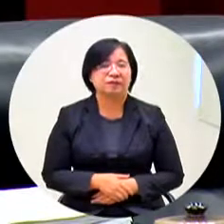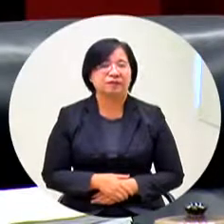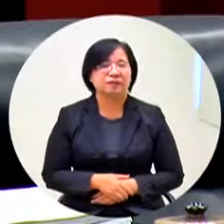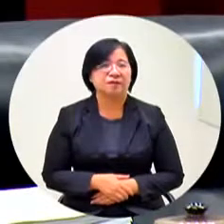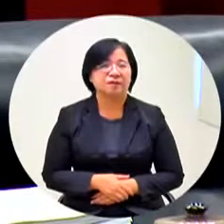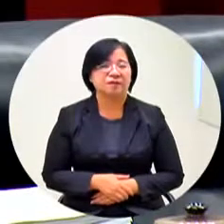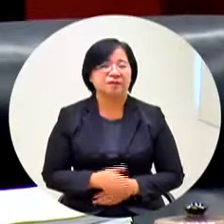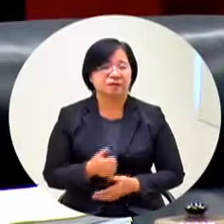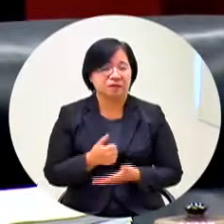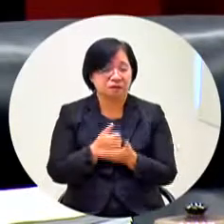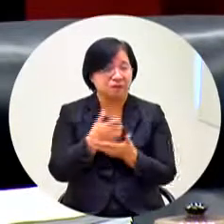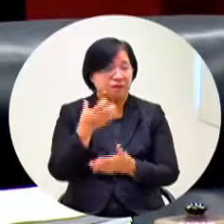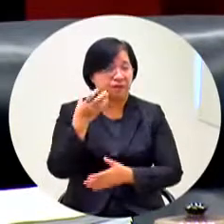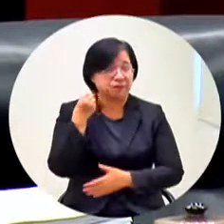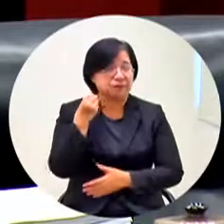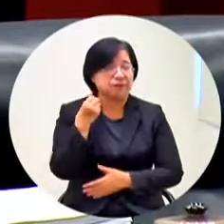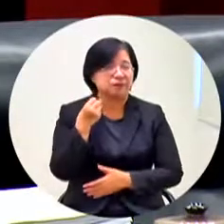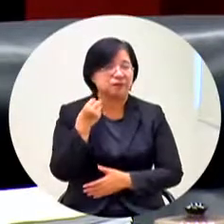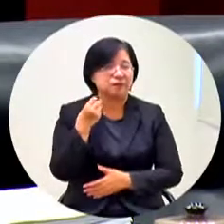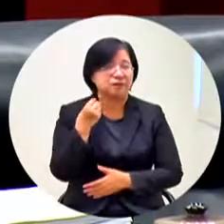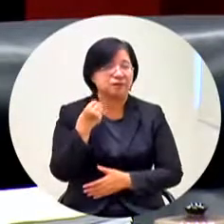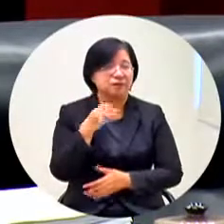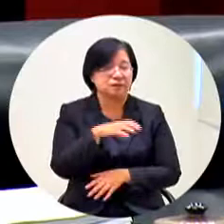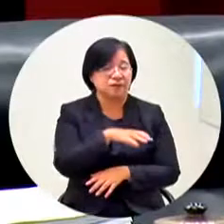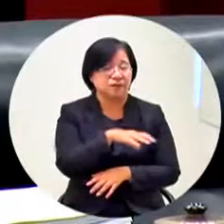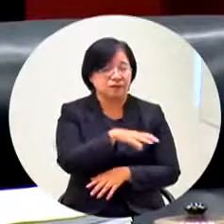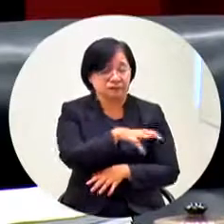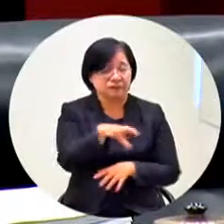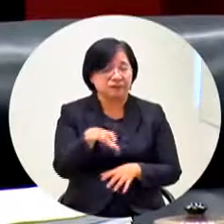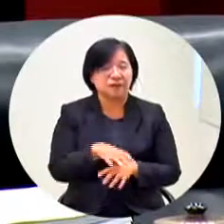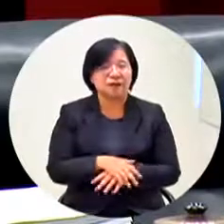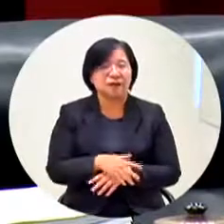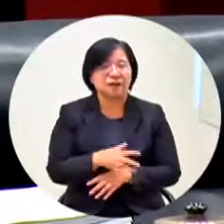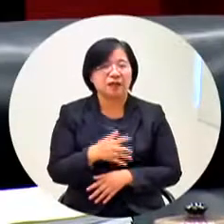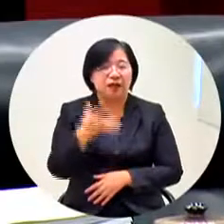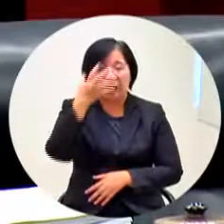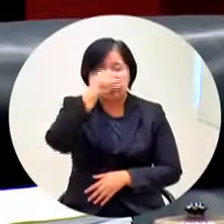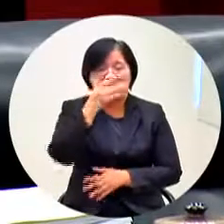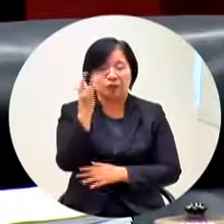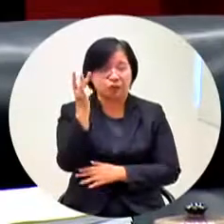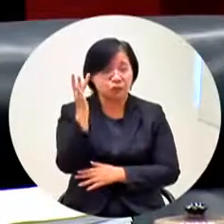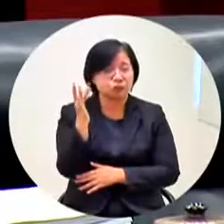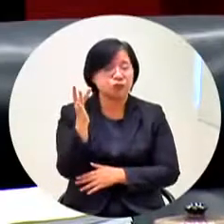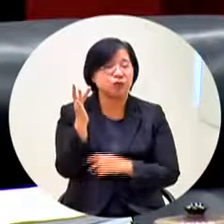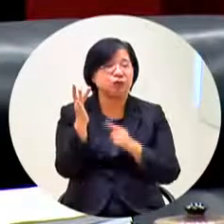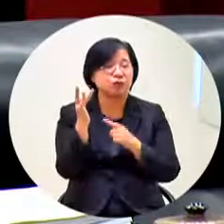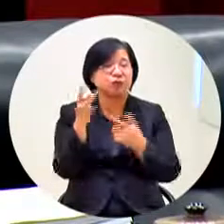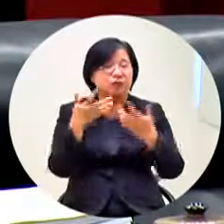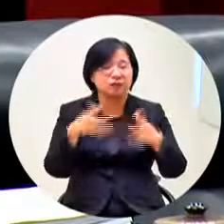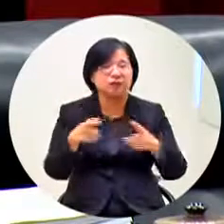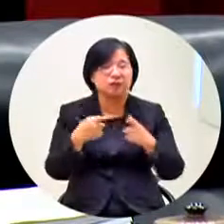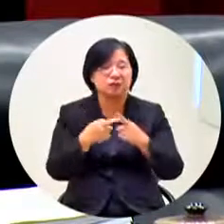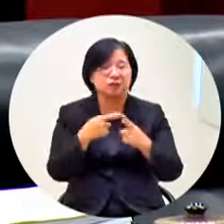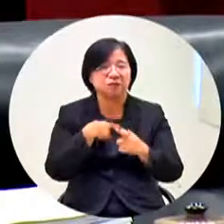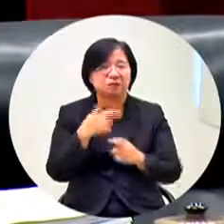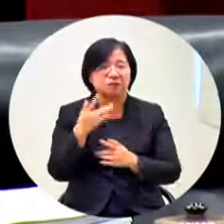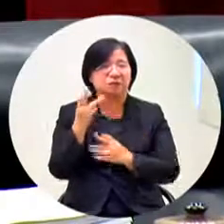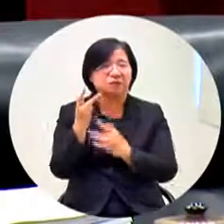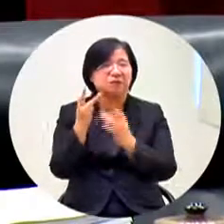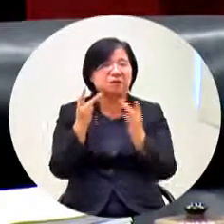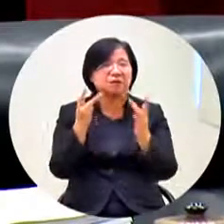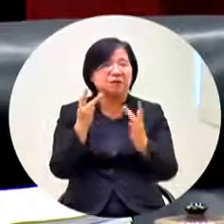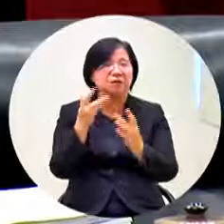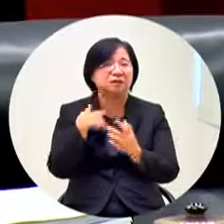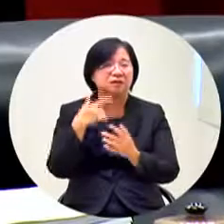既有的格局，但是哈，在这个老树的部分啊哈，很多人对这个长叶平薄有很